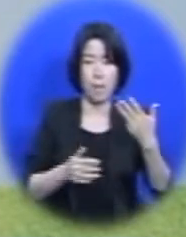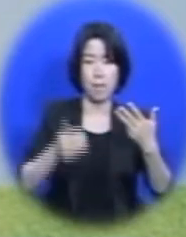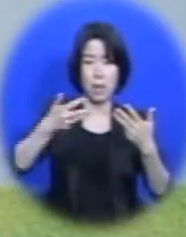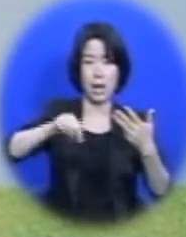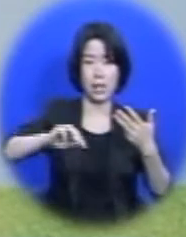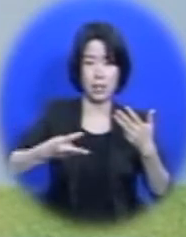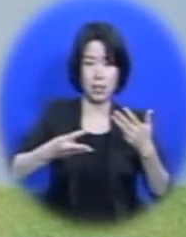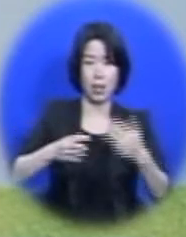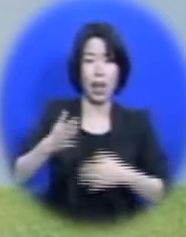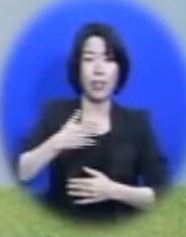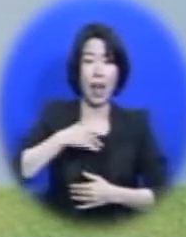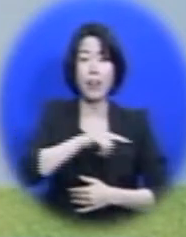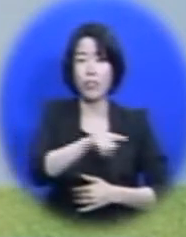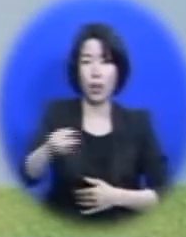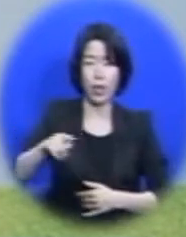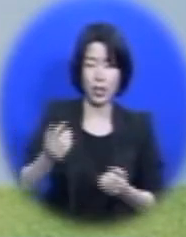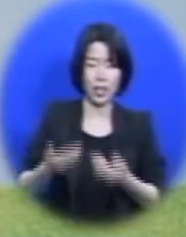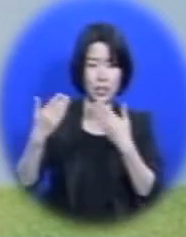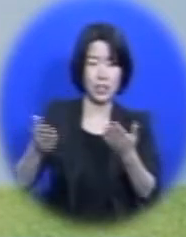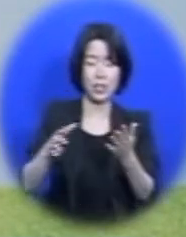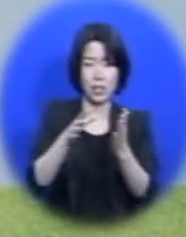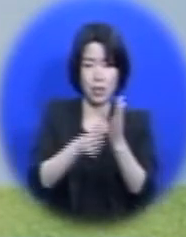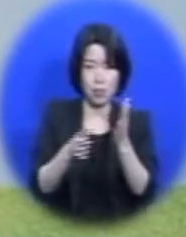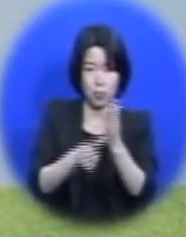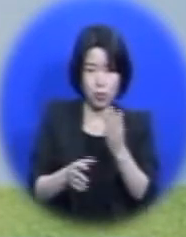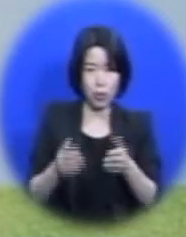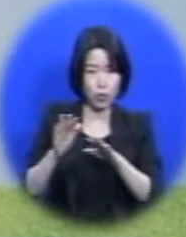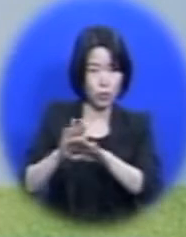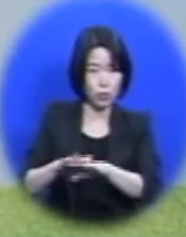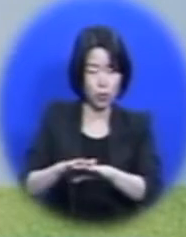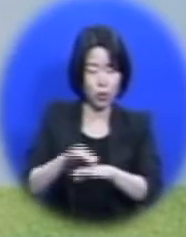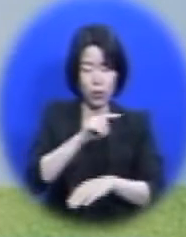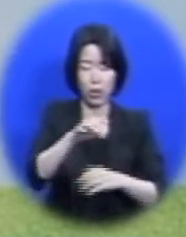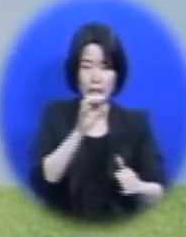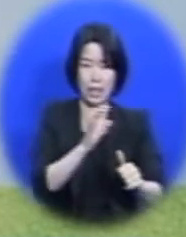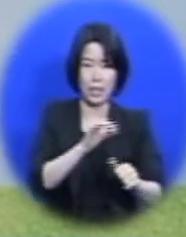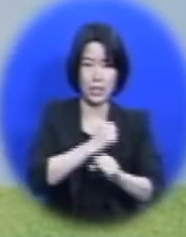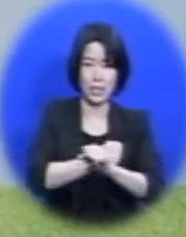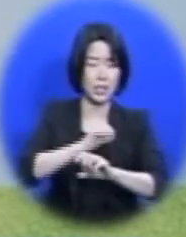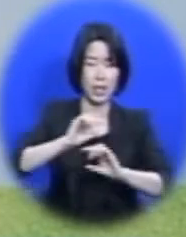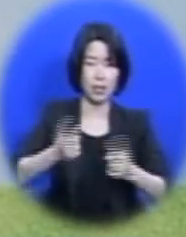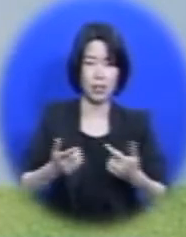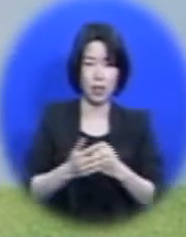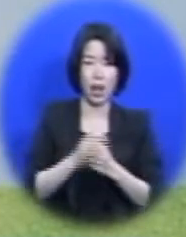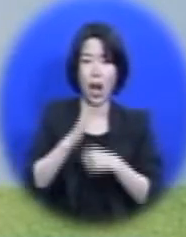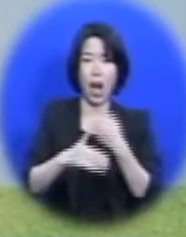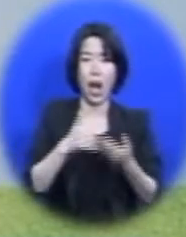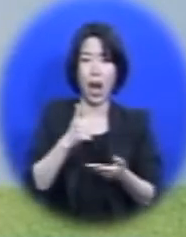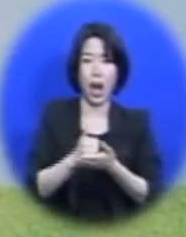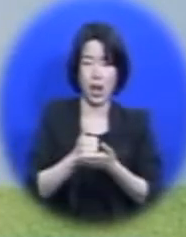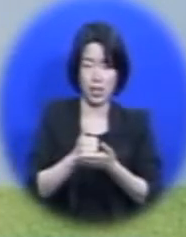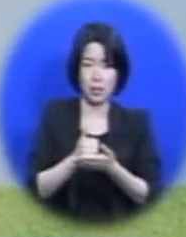보면 나는 너희가 바친 제물을 두고 너희를 탓하지는 않는다.